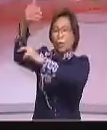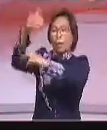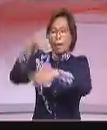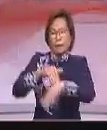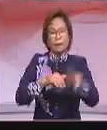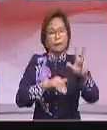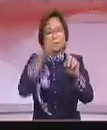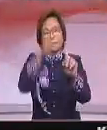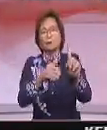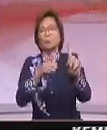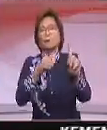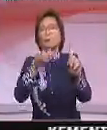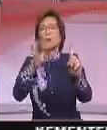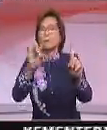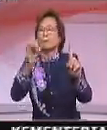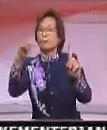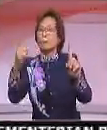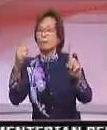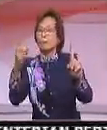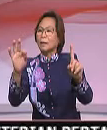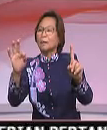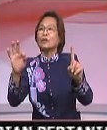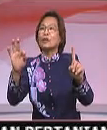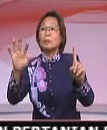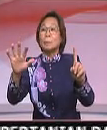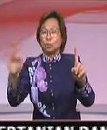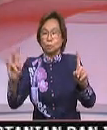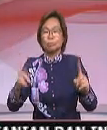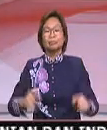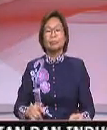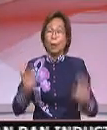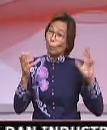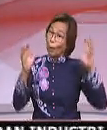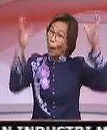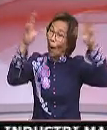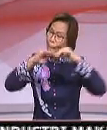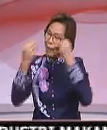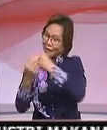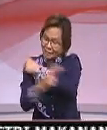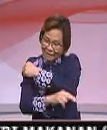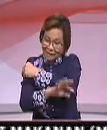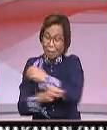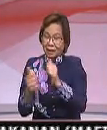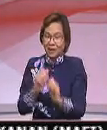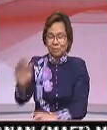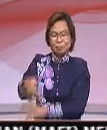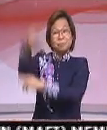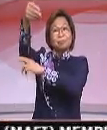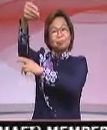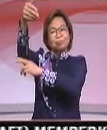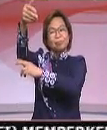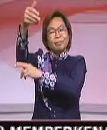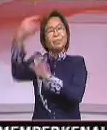31 Ogos 1957. Sambutan turut diraih masyarakat Negeri Sembilan dengan kibaran jalur